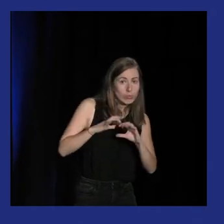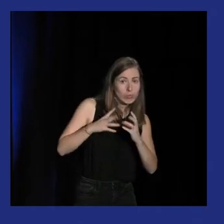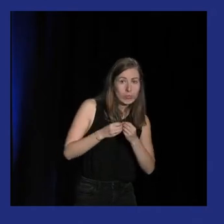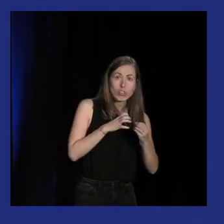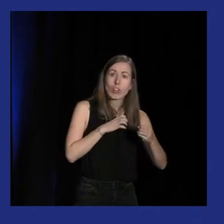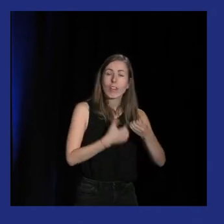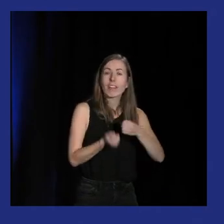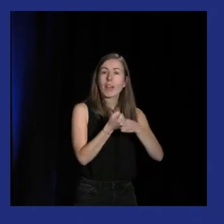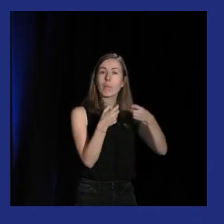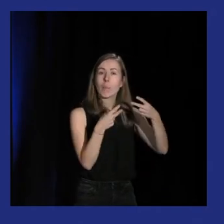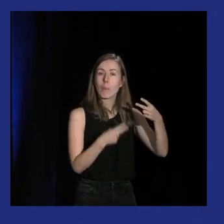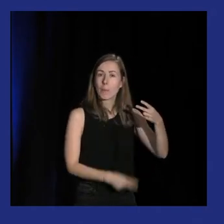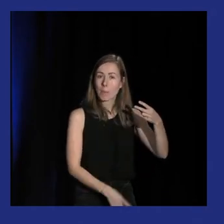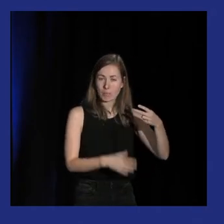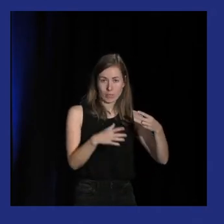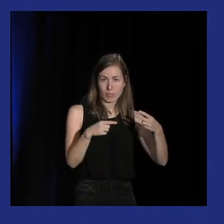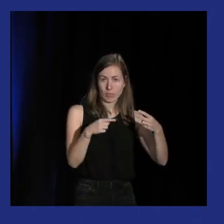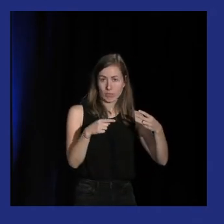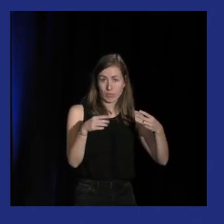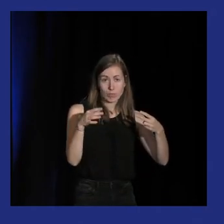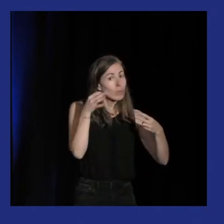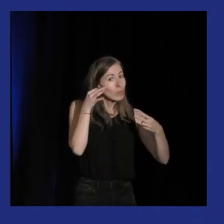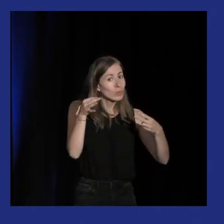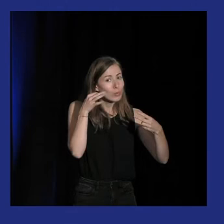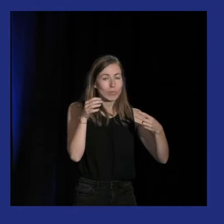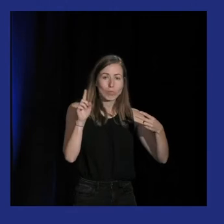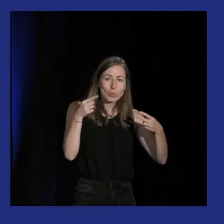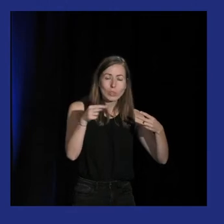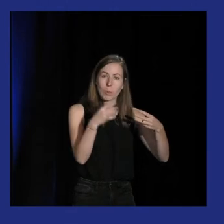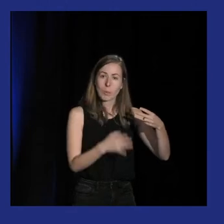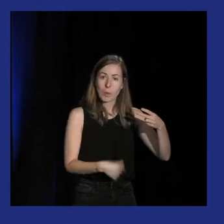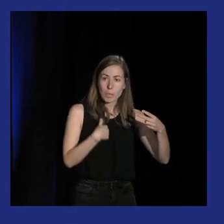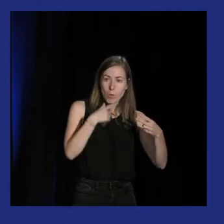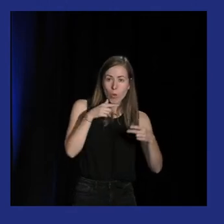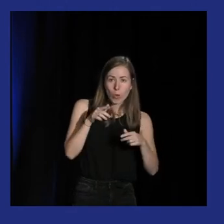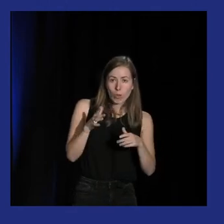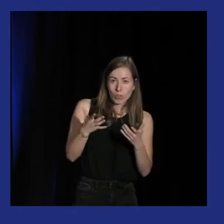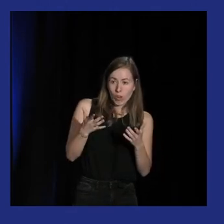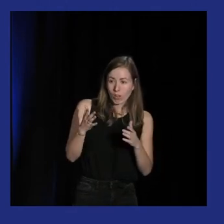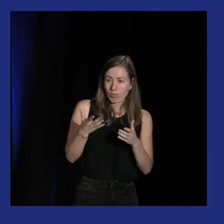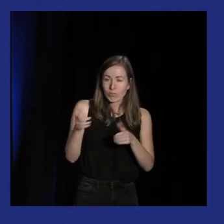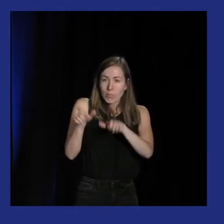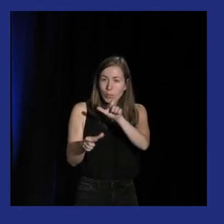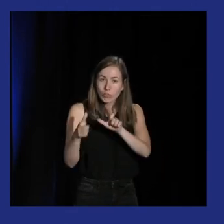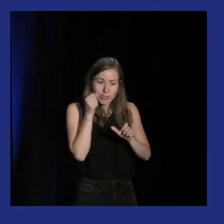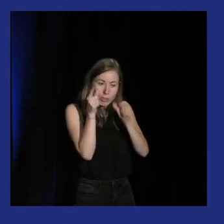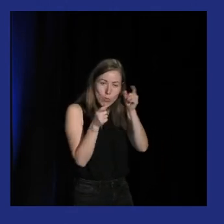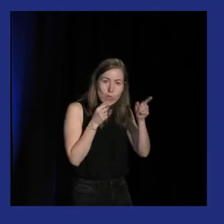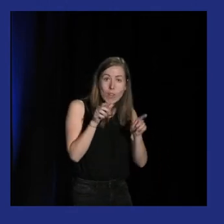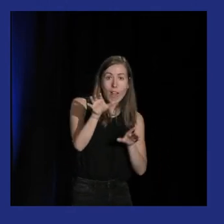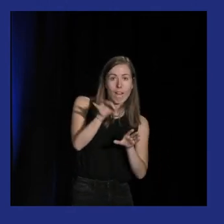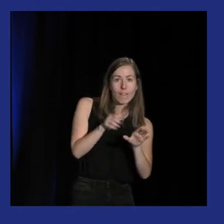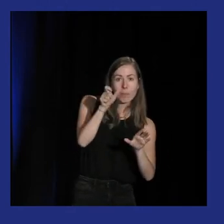créer un peu de découvertes et d'aller chercher les audiences d'artistes enfin voilà comme parler d'artistes invités